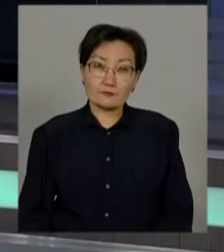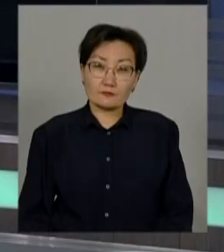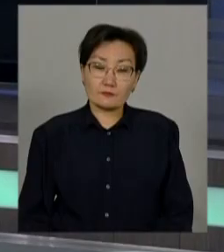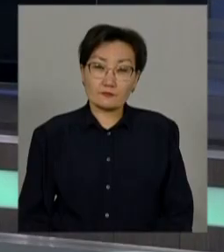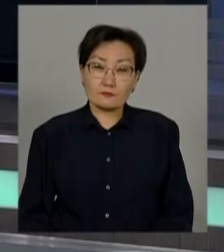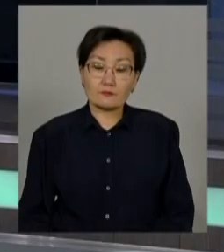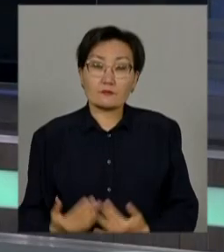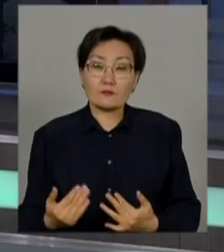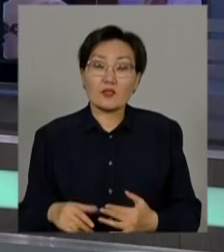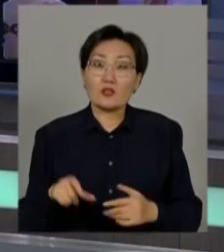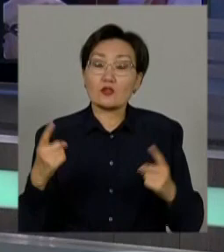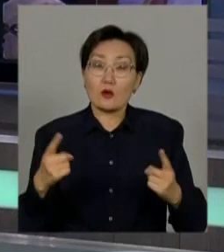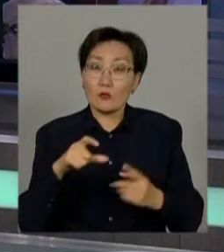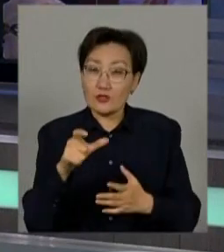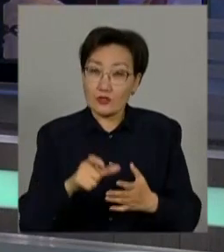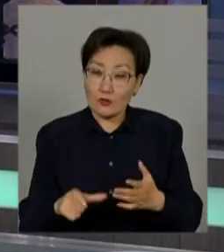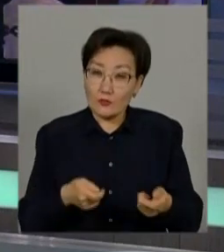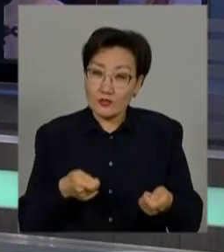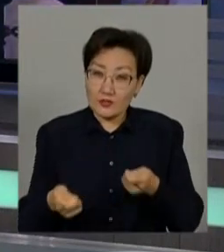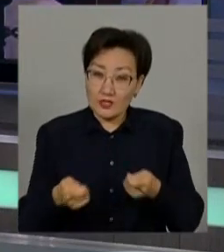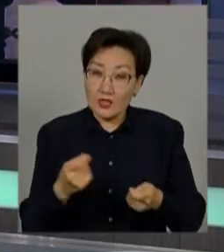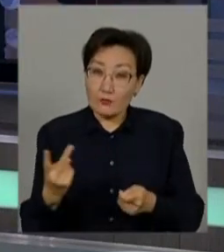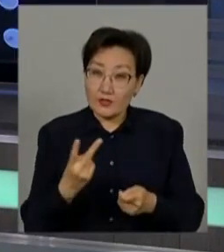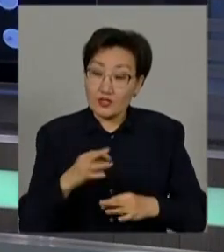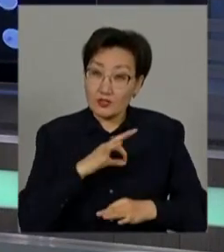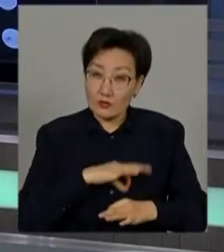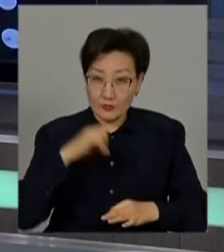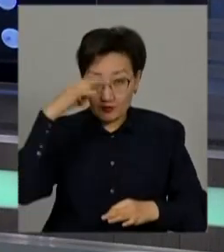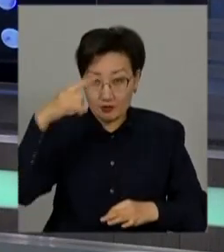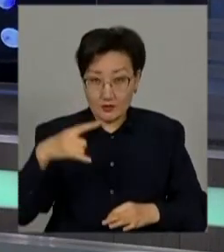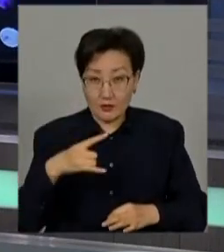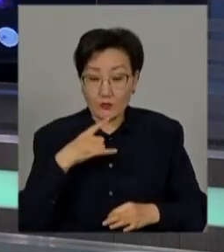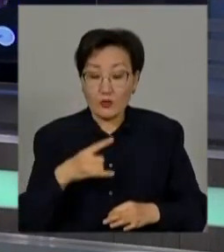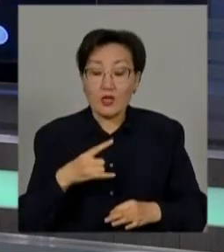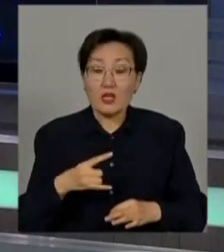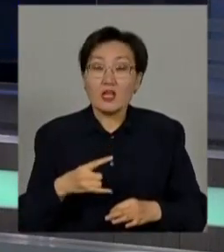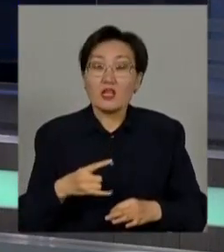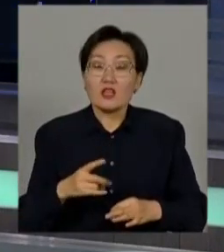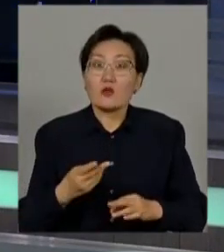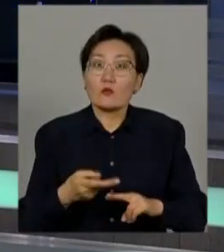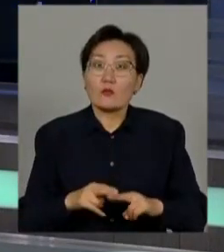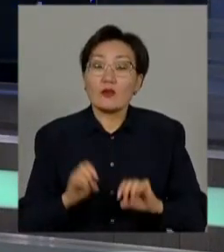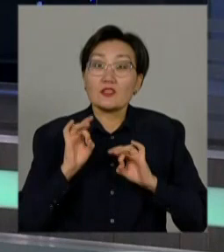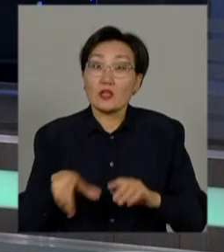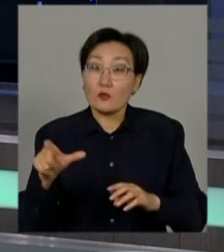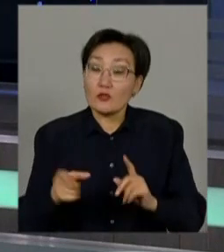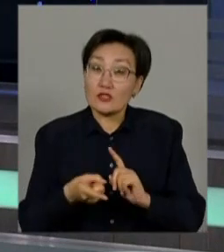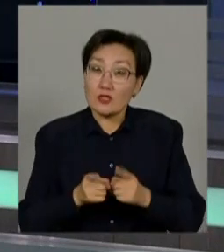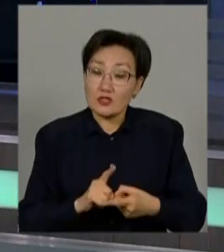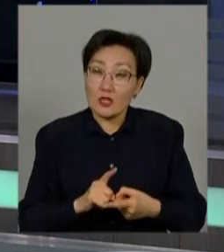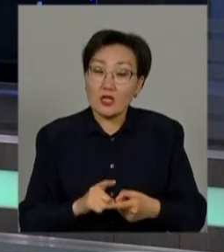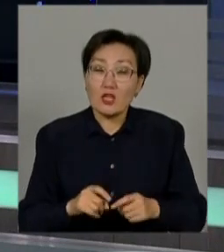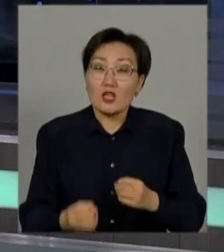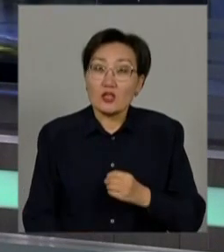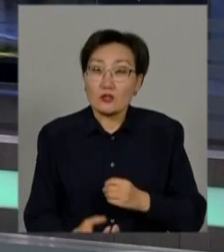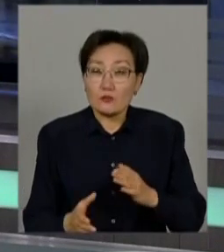Ол поэзия мен биліктегі қызметті егіземді. Ол қазақтың жел қанаты жеске егіне айналды. Оның есімі кеніш саласында